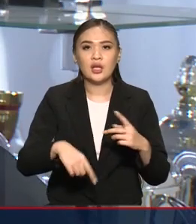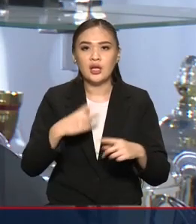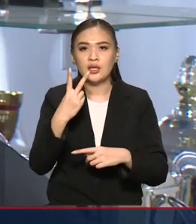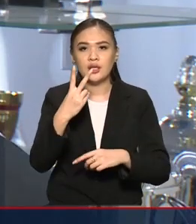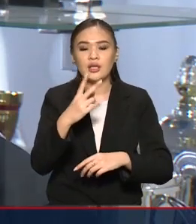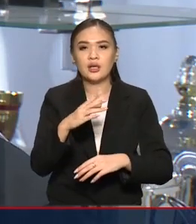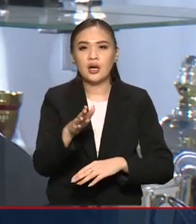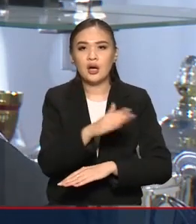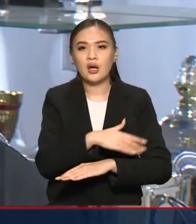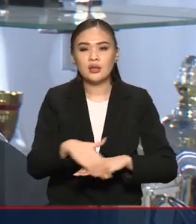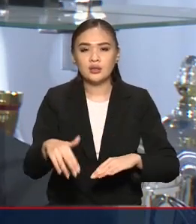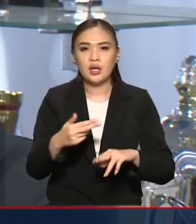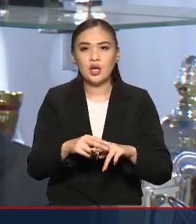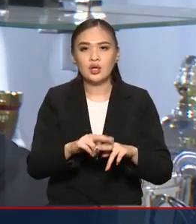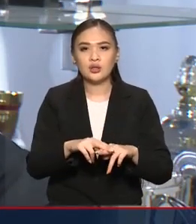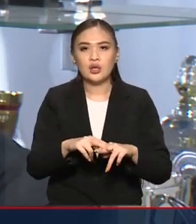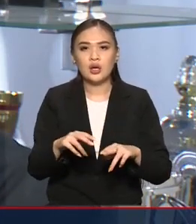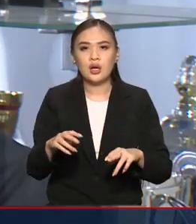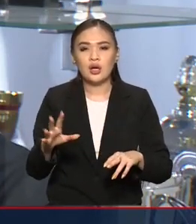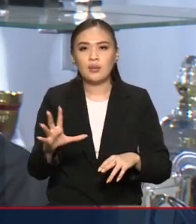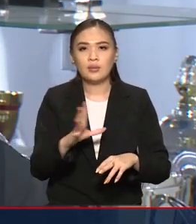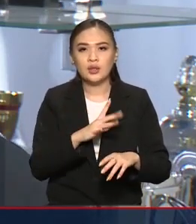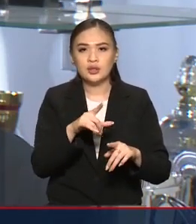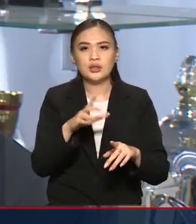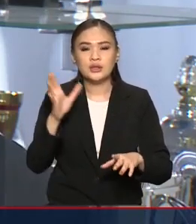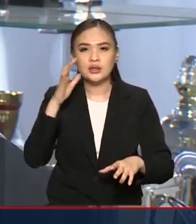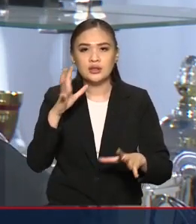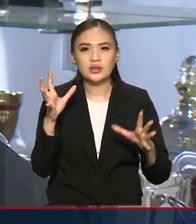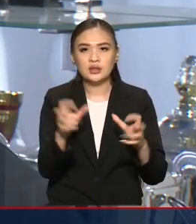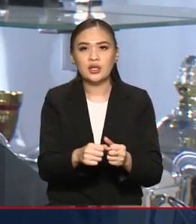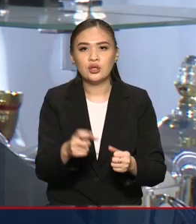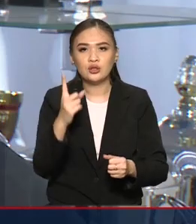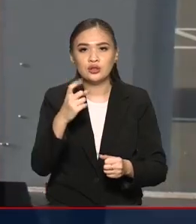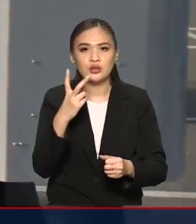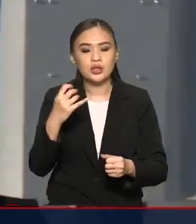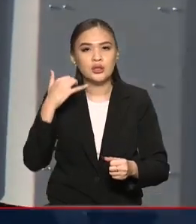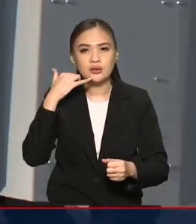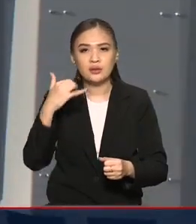қуам, содан кейін бір тупик болады, тупикке апарам да, сол жақта ұстап тұрам, 102-ге звондаймын.